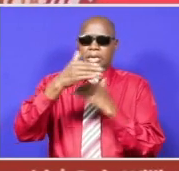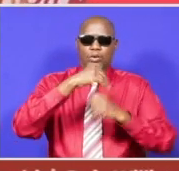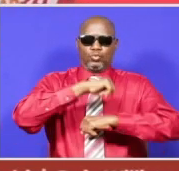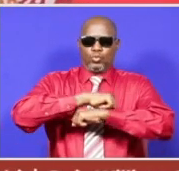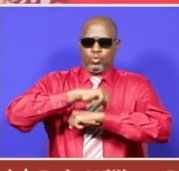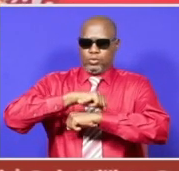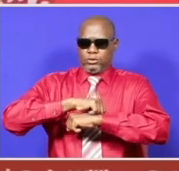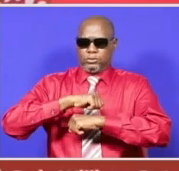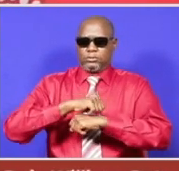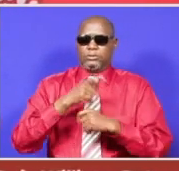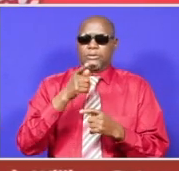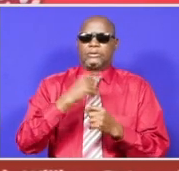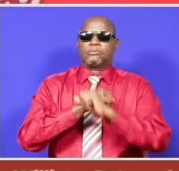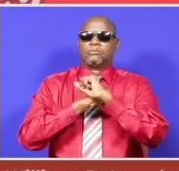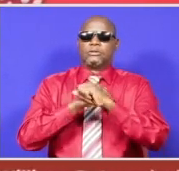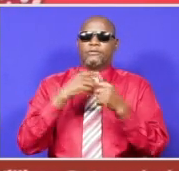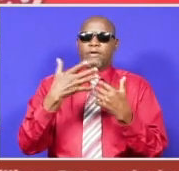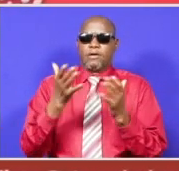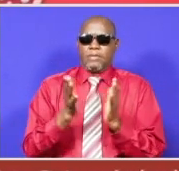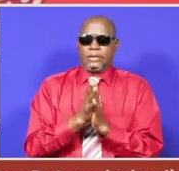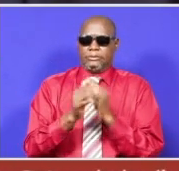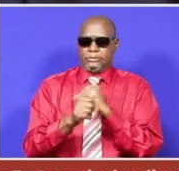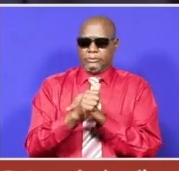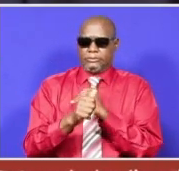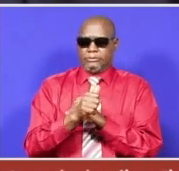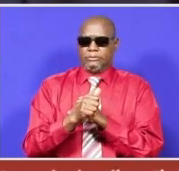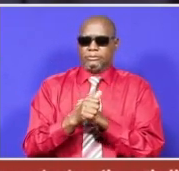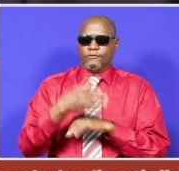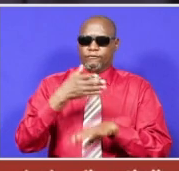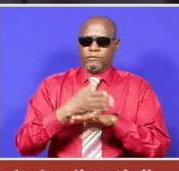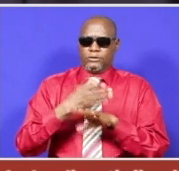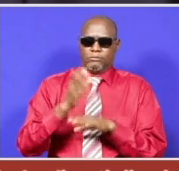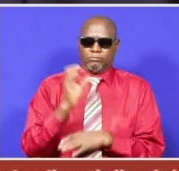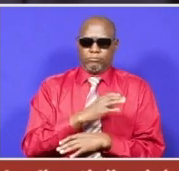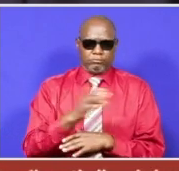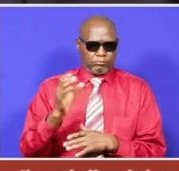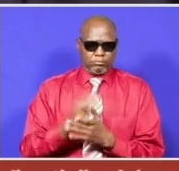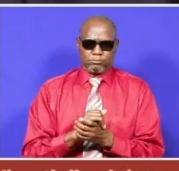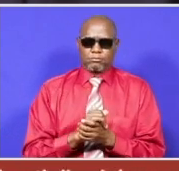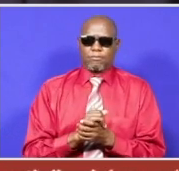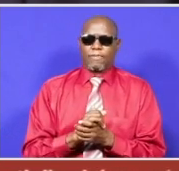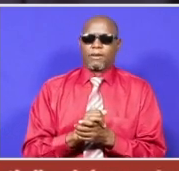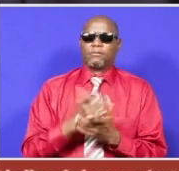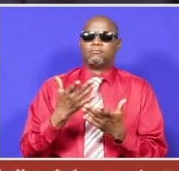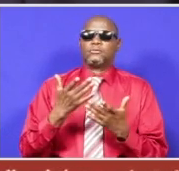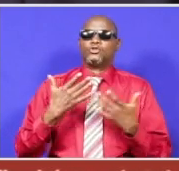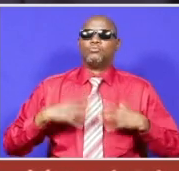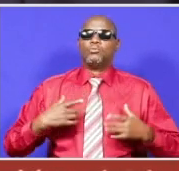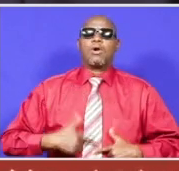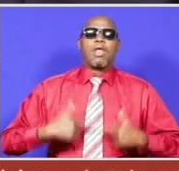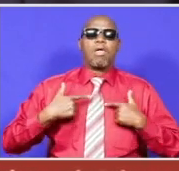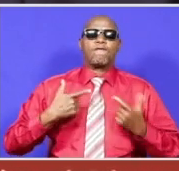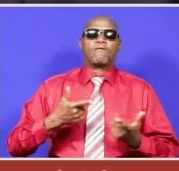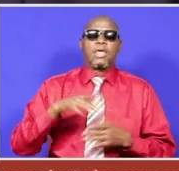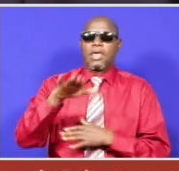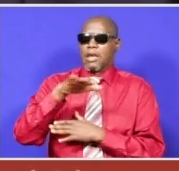inalenga kulinda jamii dhidi ya athari mbaya za pombe haramu. Premises within residential areas